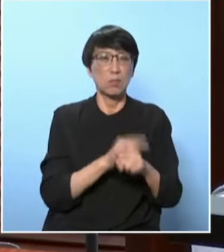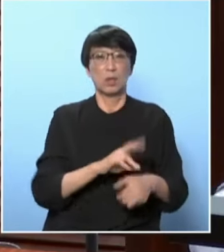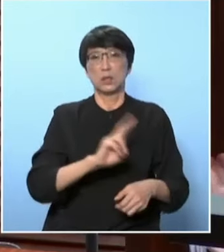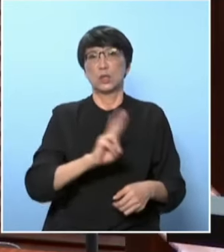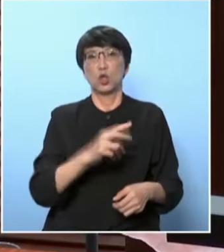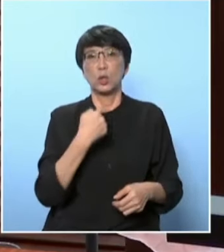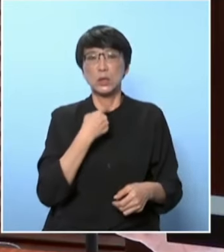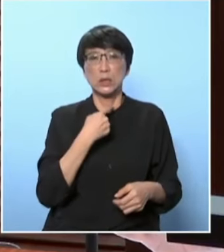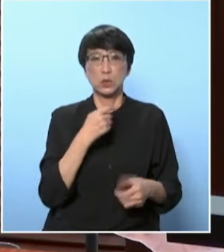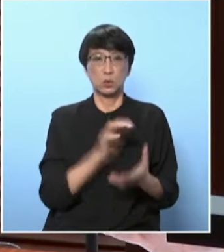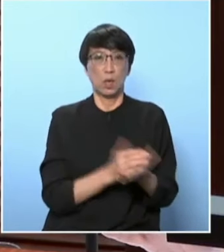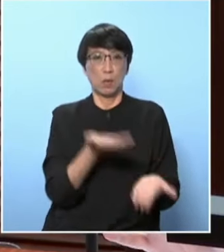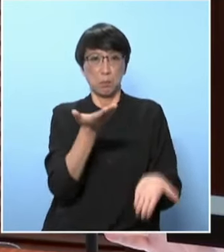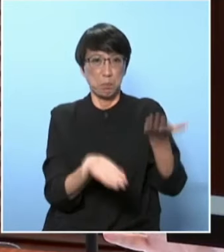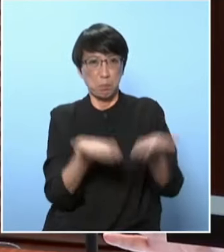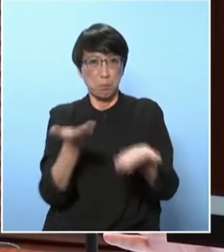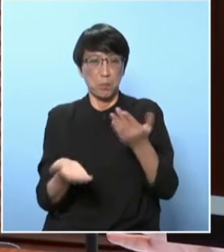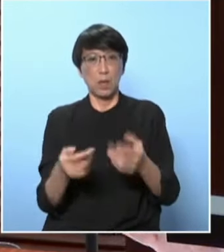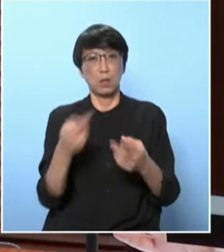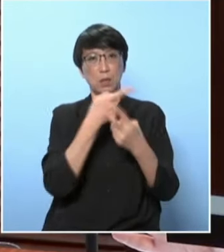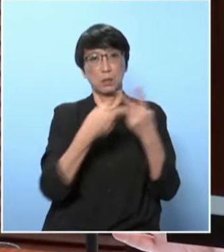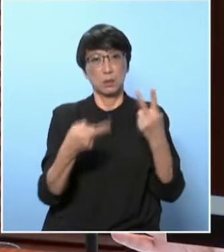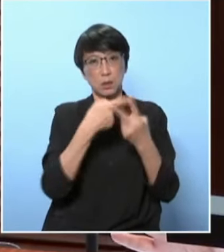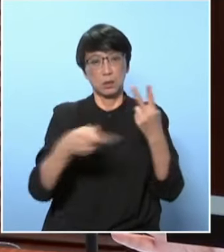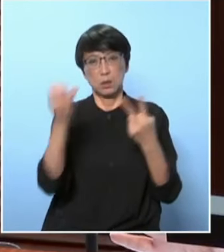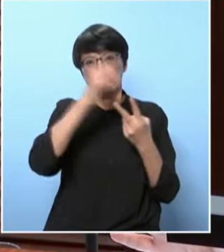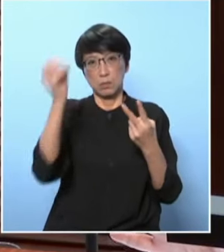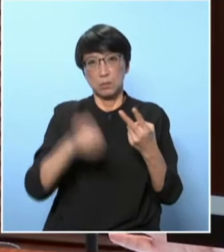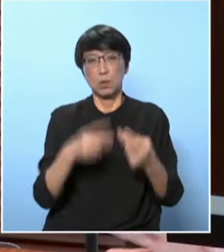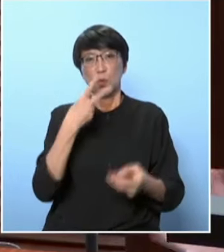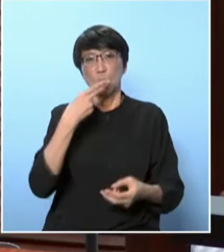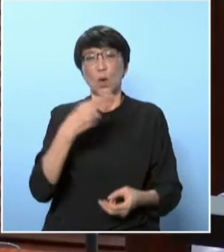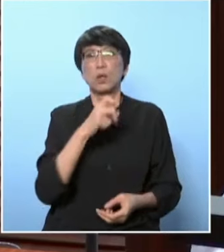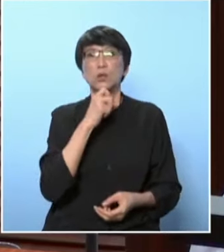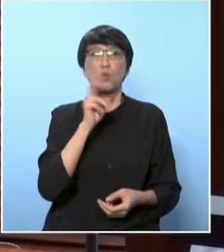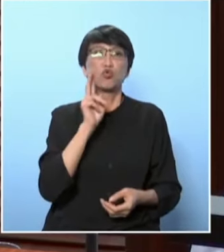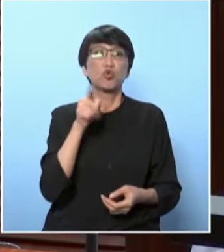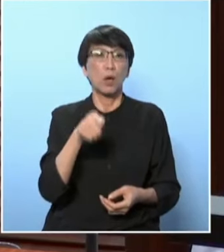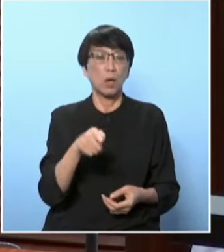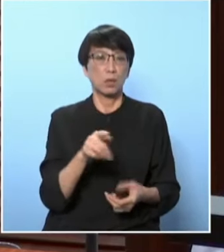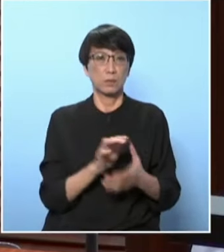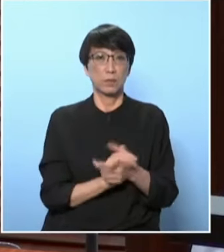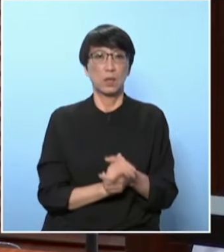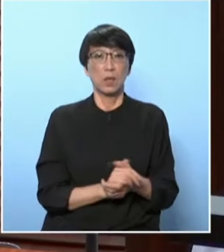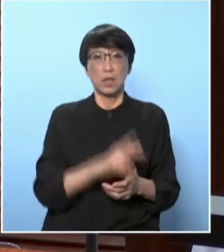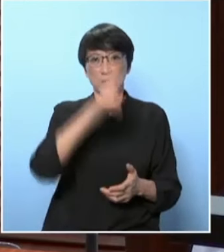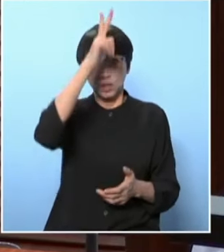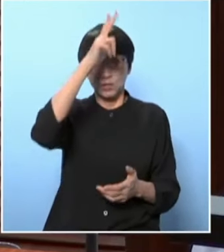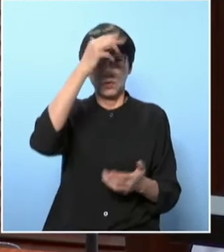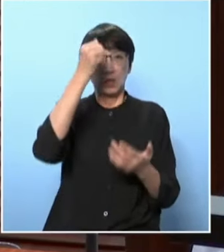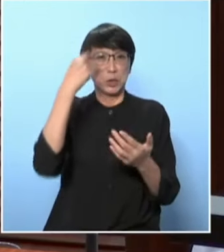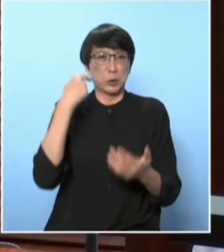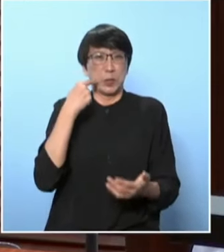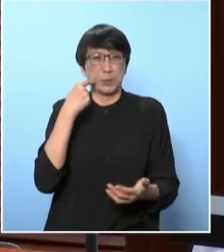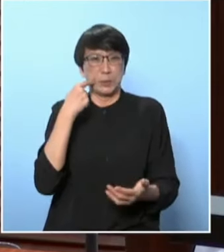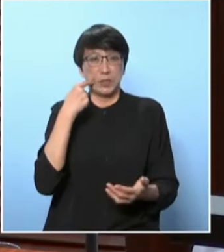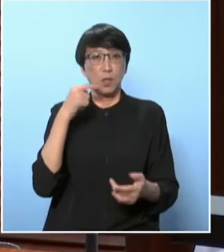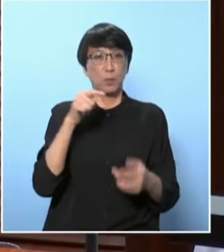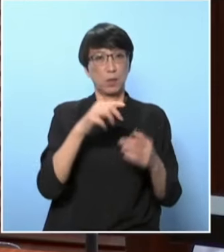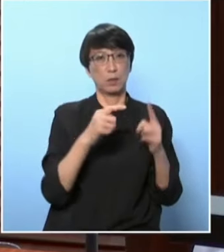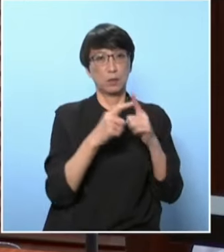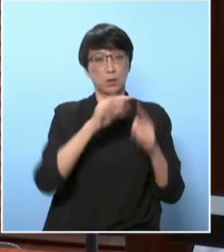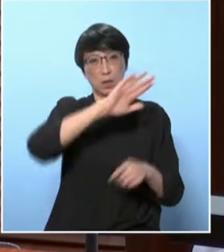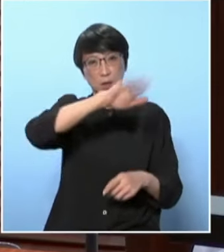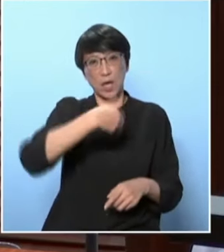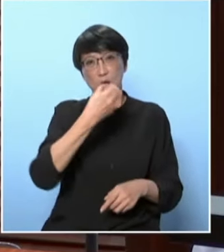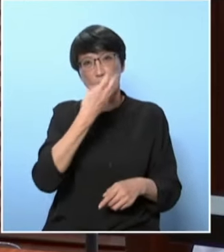因為而家平其他世界地方有20多%，其實平均都係食緊煙。如果我哋假設嘅政策去到咁極端嘅話咧，其他啲人會唔會